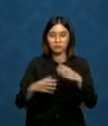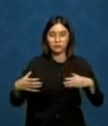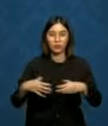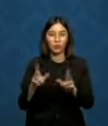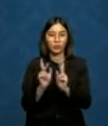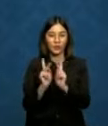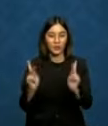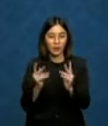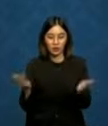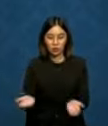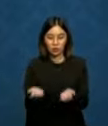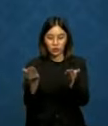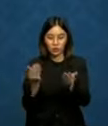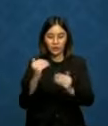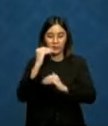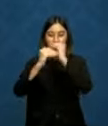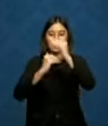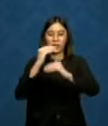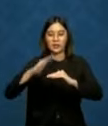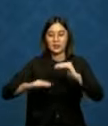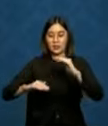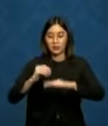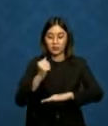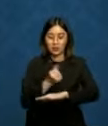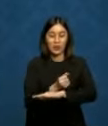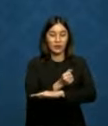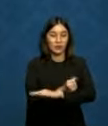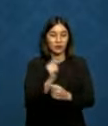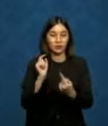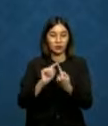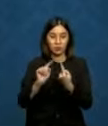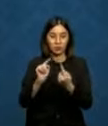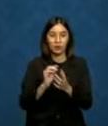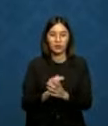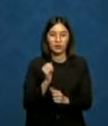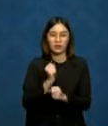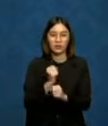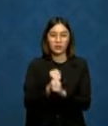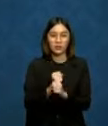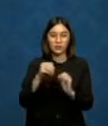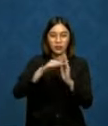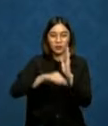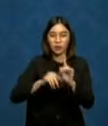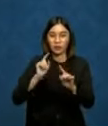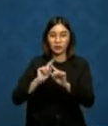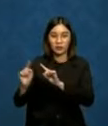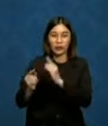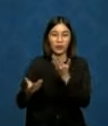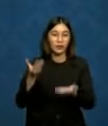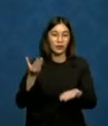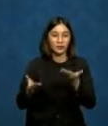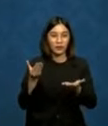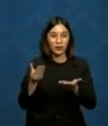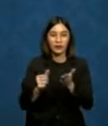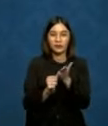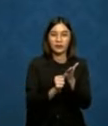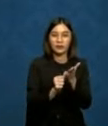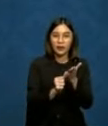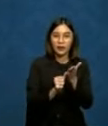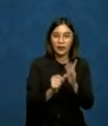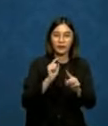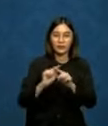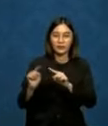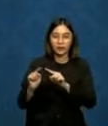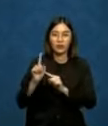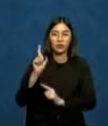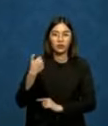คณะกรรมการส่งเสริมการพัฒนาฝีมือแรงงานในการที่เราจะดำเนินการอะไรนะคะหรือว่าจะแก้ไขอะไร